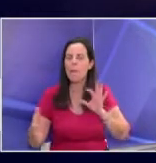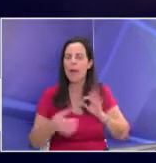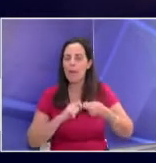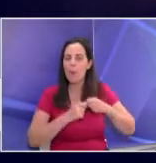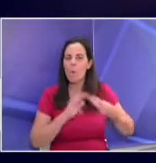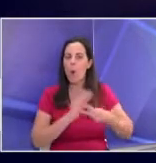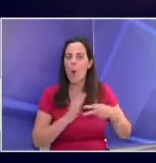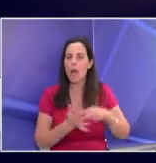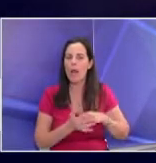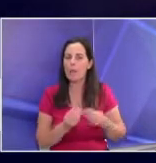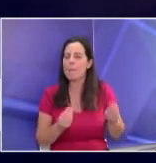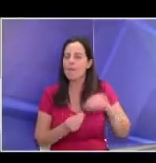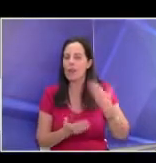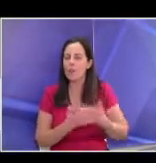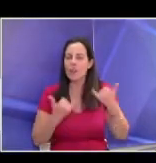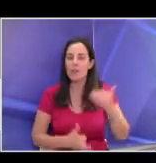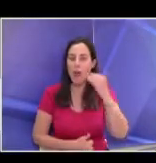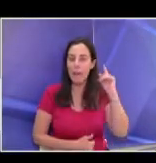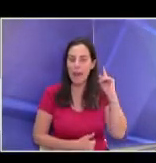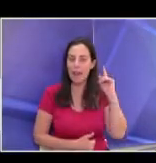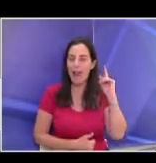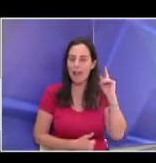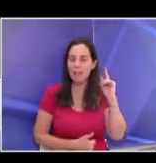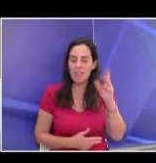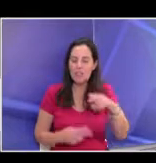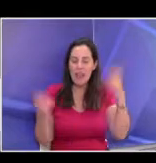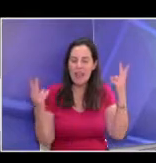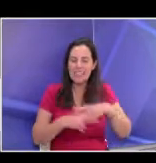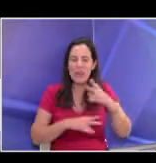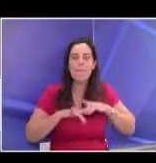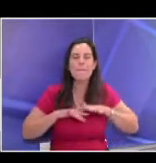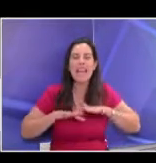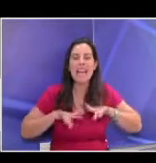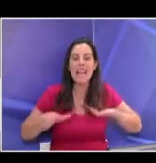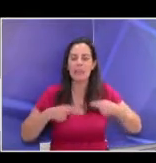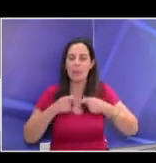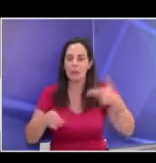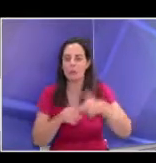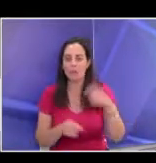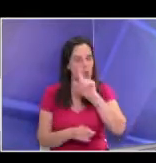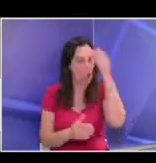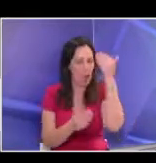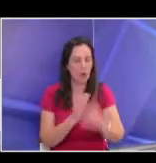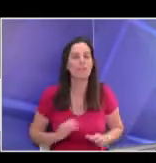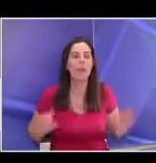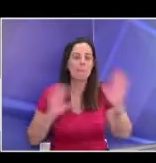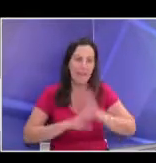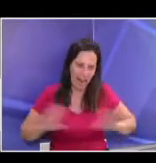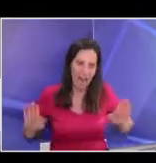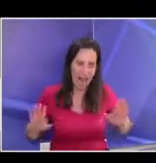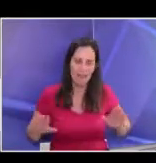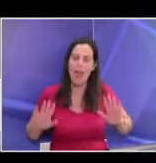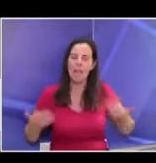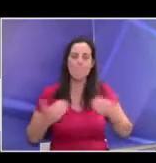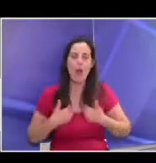חיבורים פוליטיים, מעבר לעובדה שעכשיו ארצות הברית עומדת עם עסקה במאות מיליארדים, אני לא טועה. שהיא לא תוותר עליה בשום פנים ואופן. אז עכשיו,